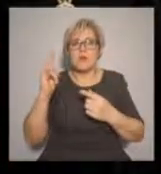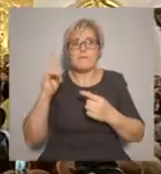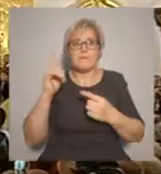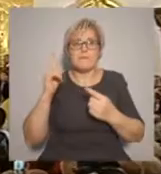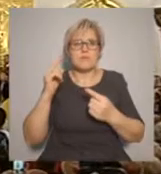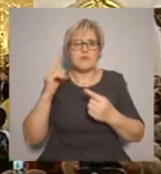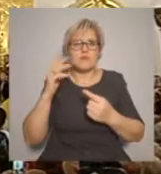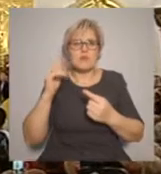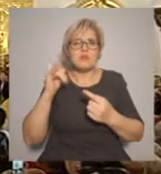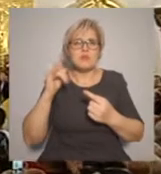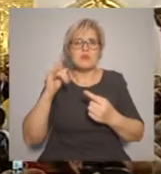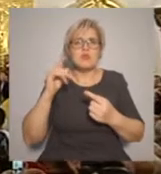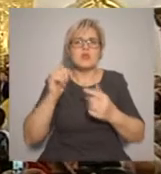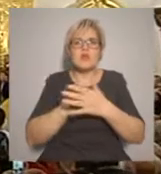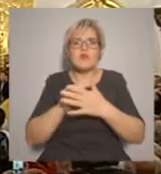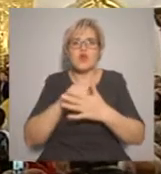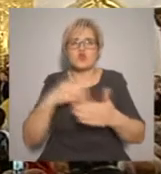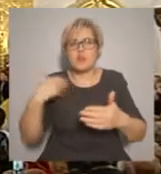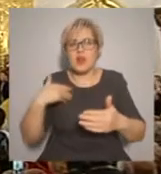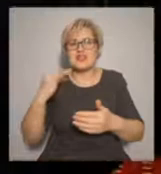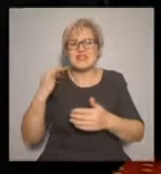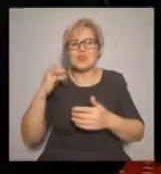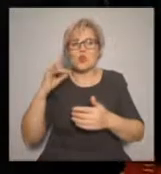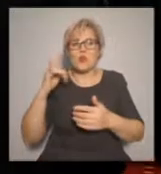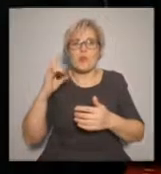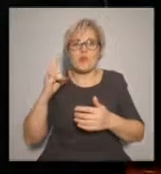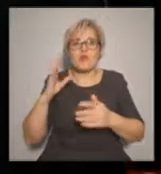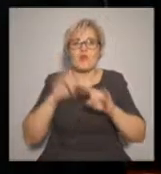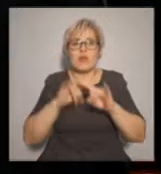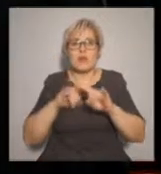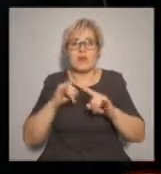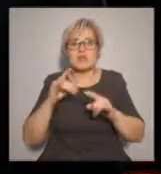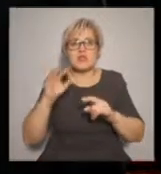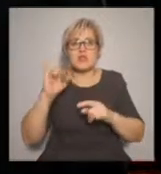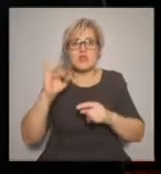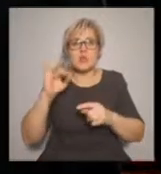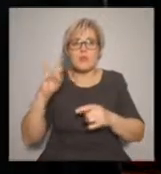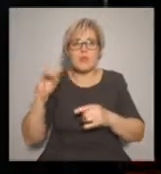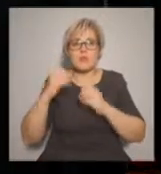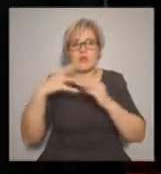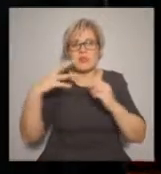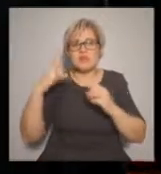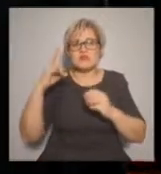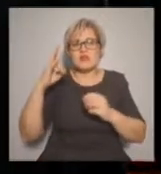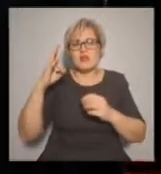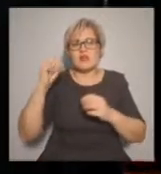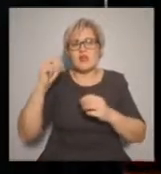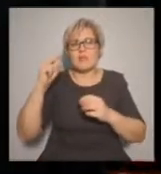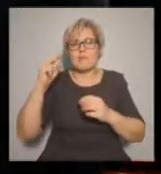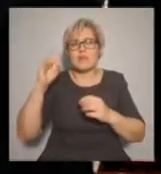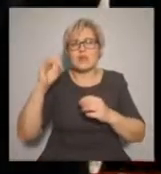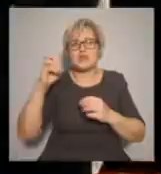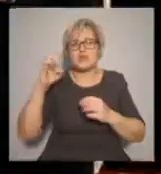ископаемые, Ахантемансийской митрополии 15 напрестольных Евангелий, с надеждой, что они займут места в новопостроенных храмах